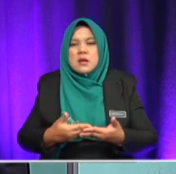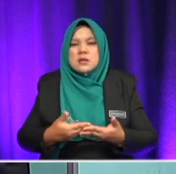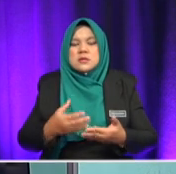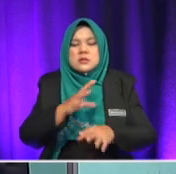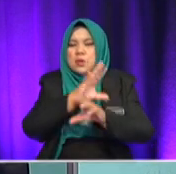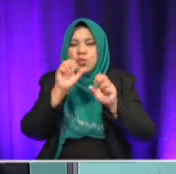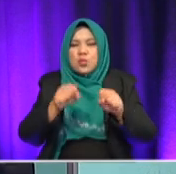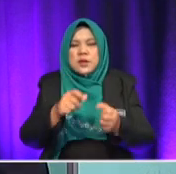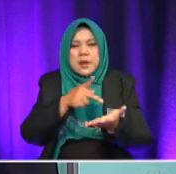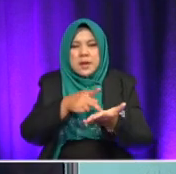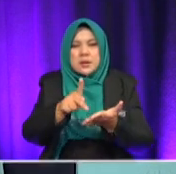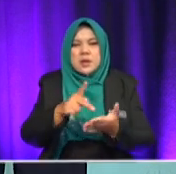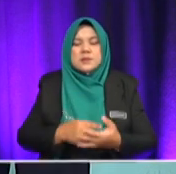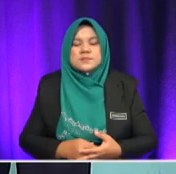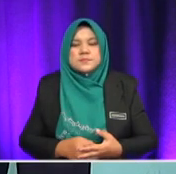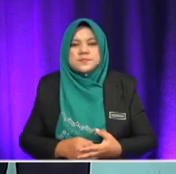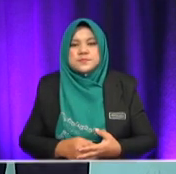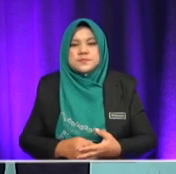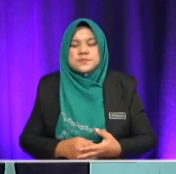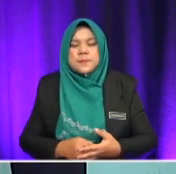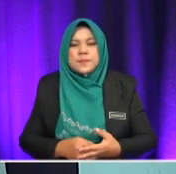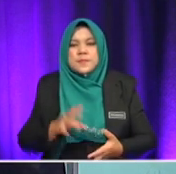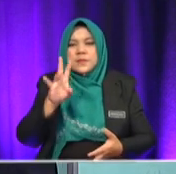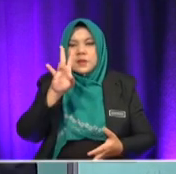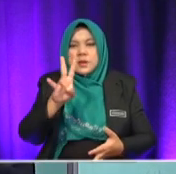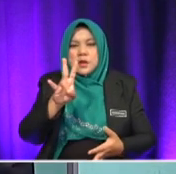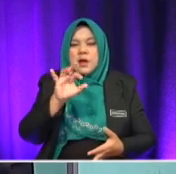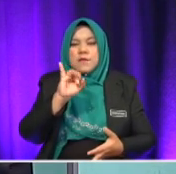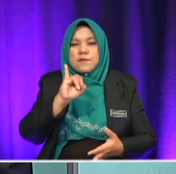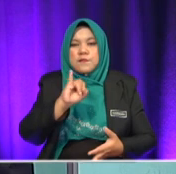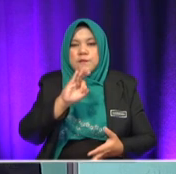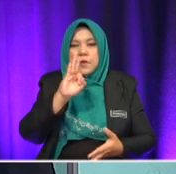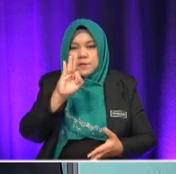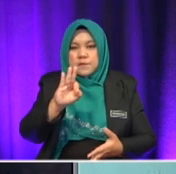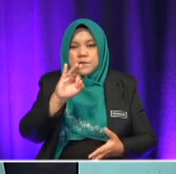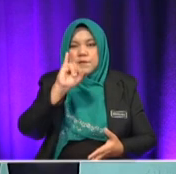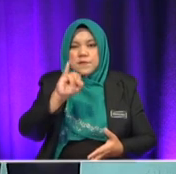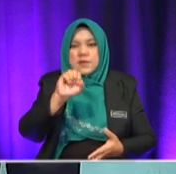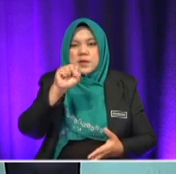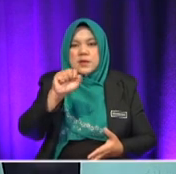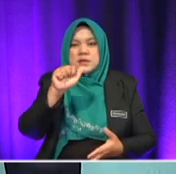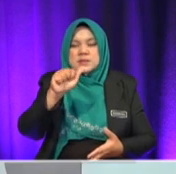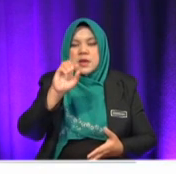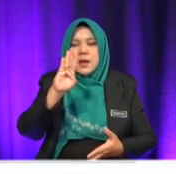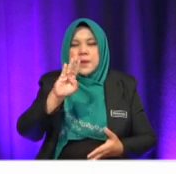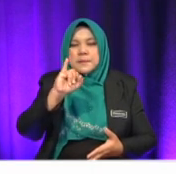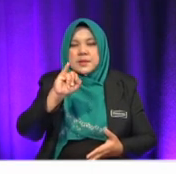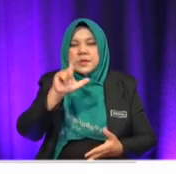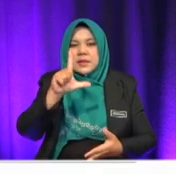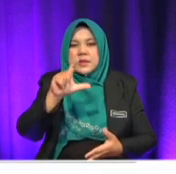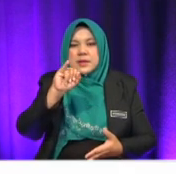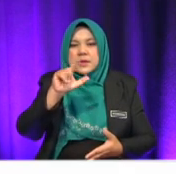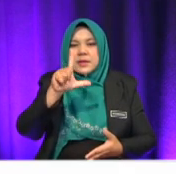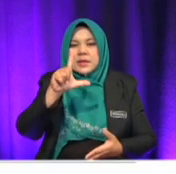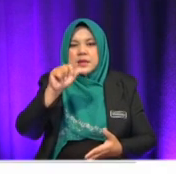oke seterusnya yang ke seterusnya yaitu fisabilillah yaitu fisabilillah nih Siapa orang yang berjuang di jalan Allah